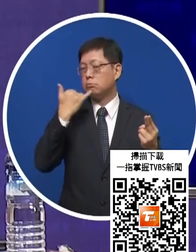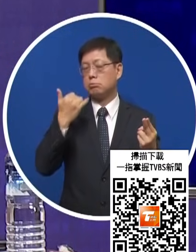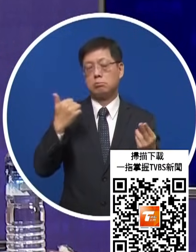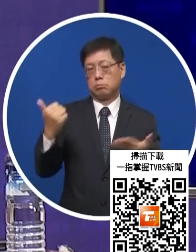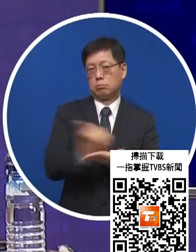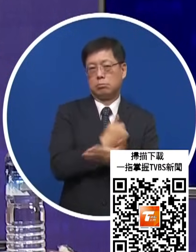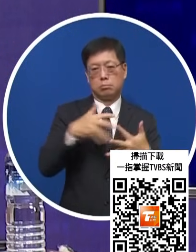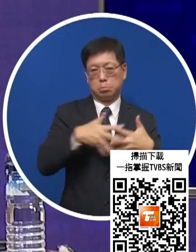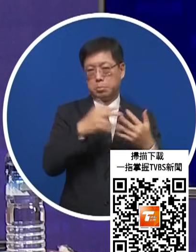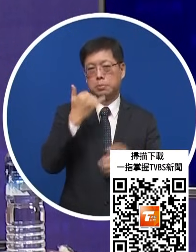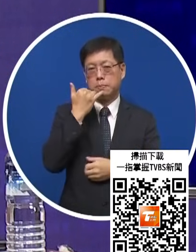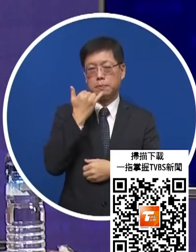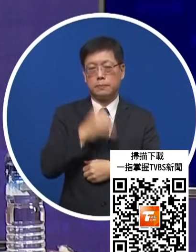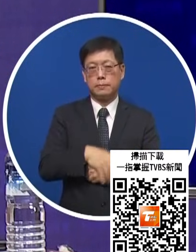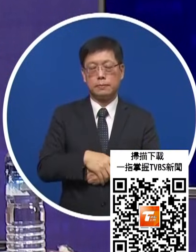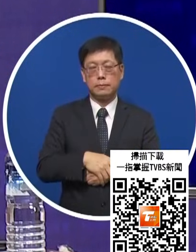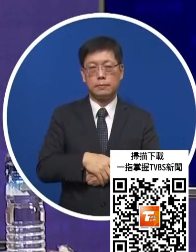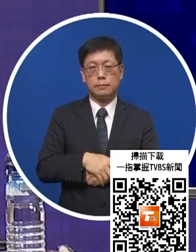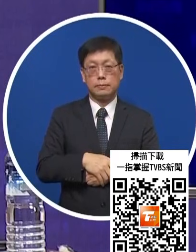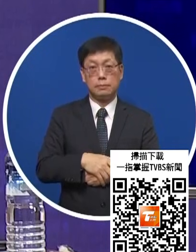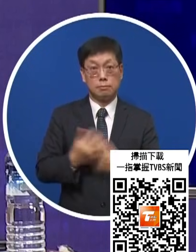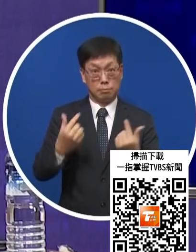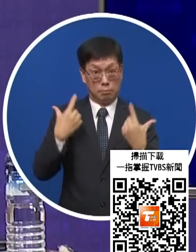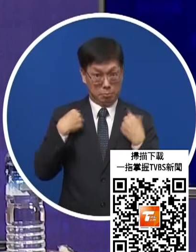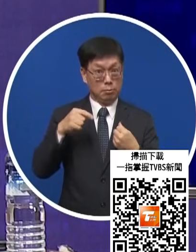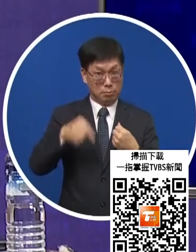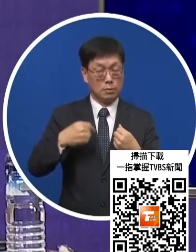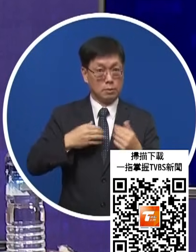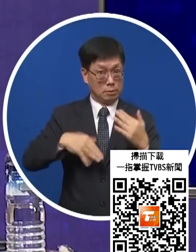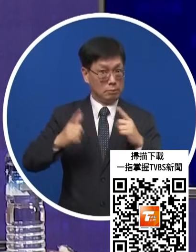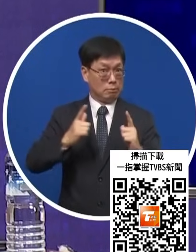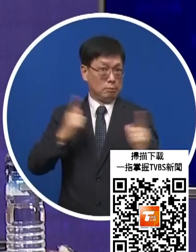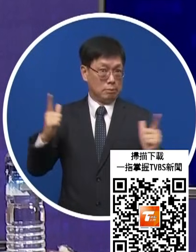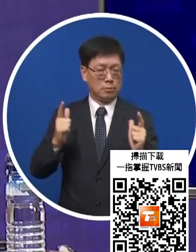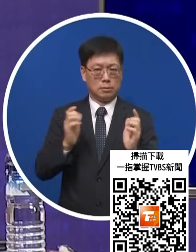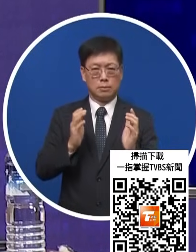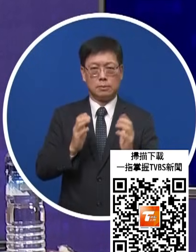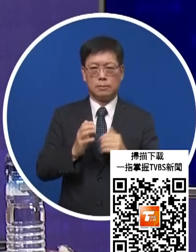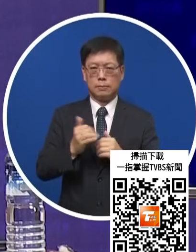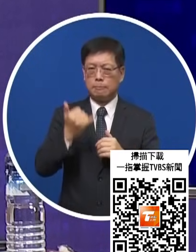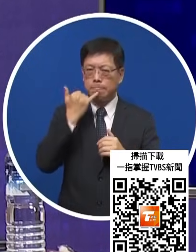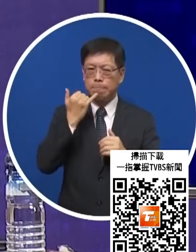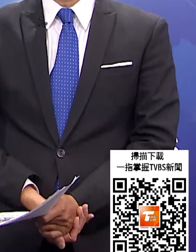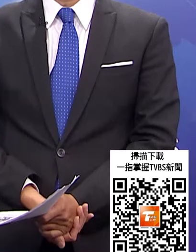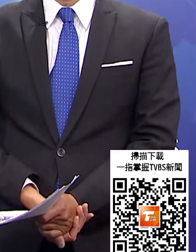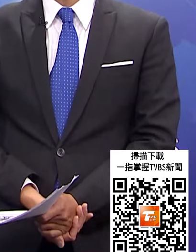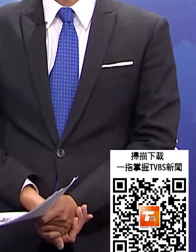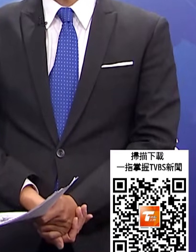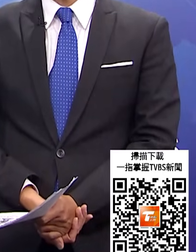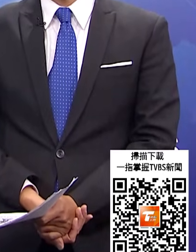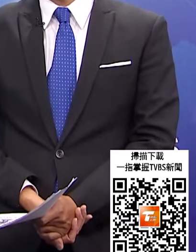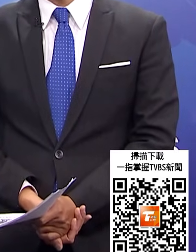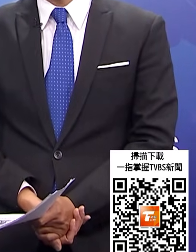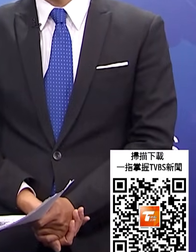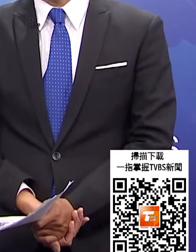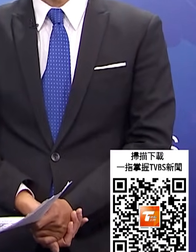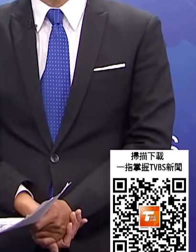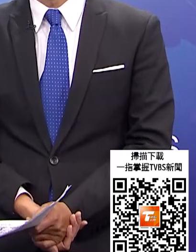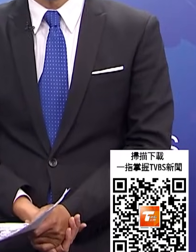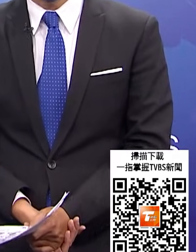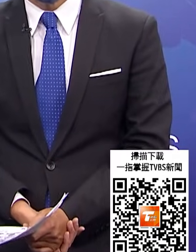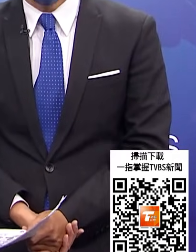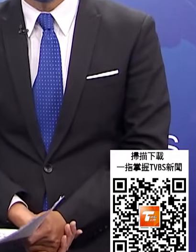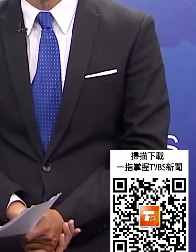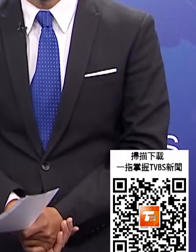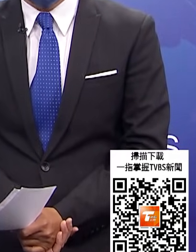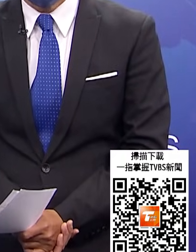美国，所以其实这个是一个更大幅度的这一个进步。 从他们的说法可以听出来，根